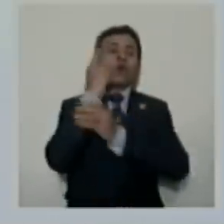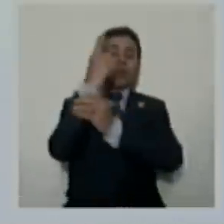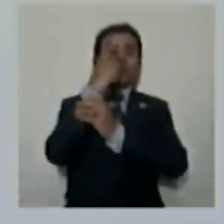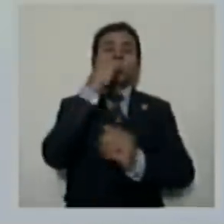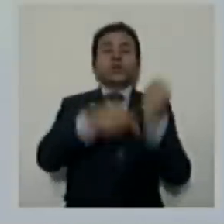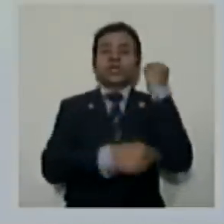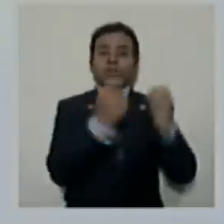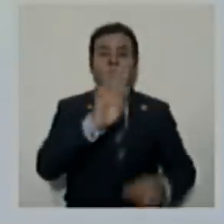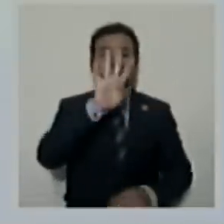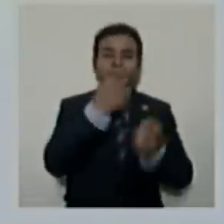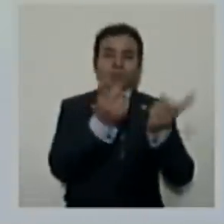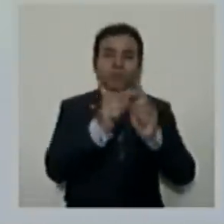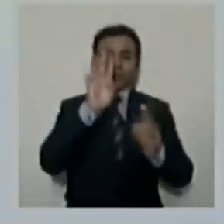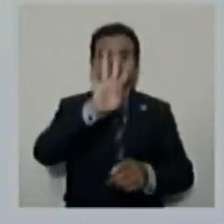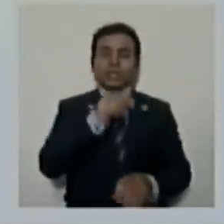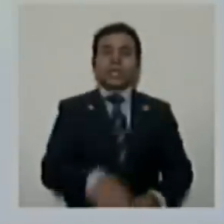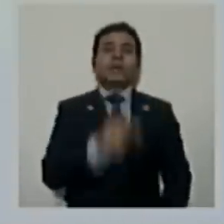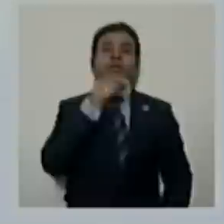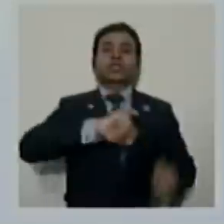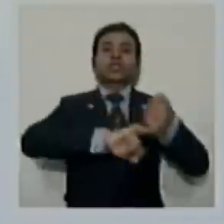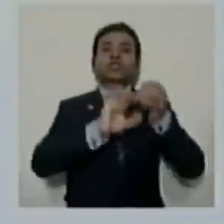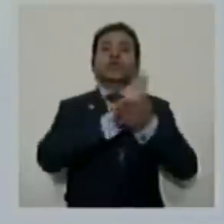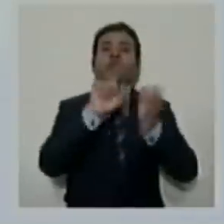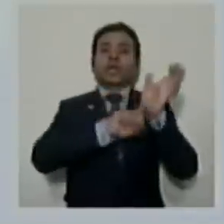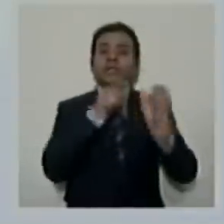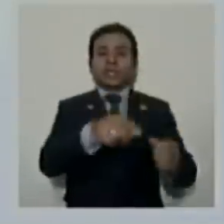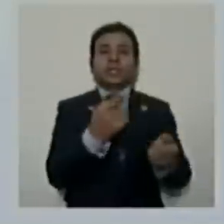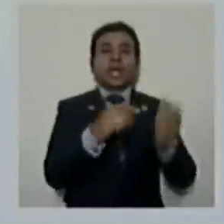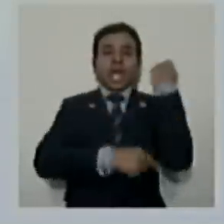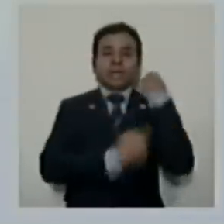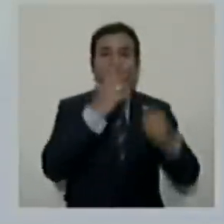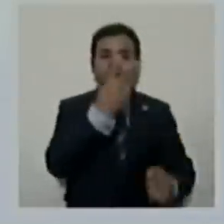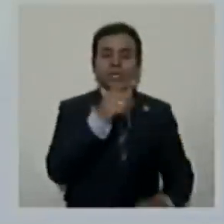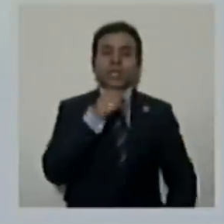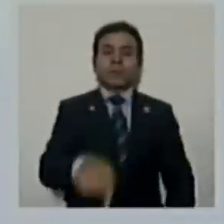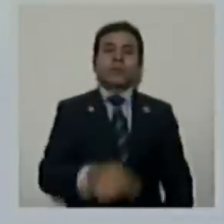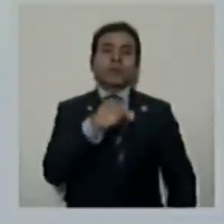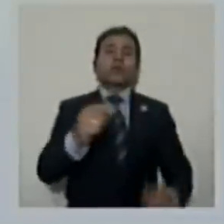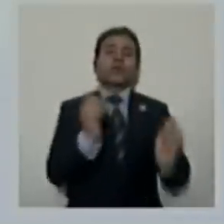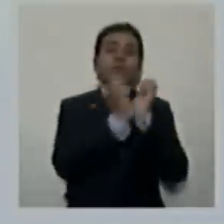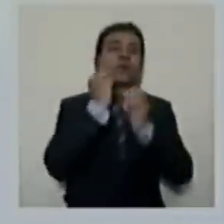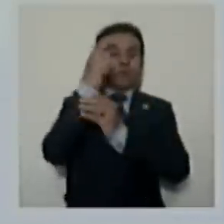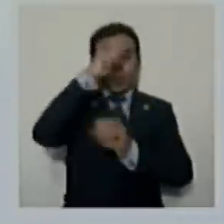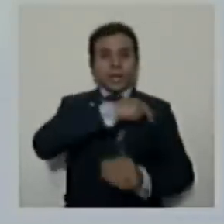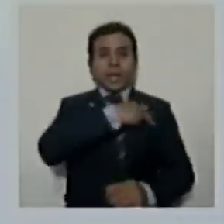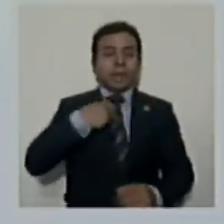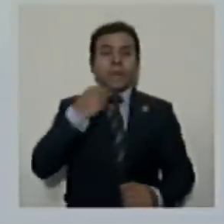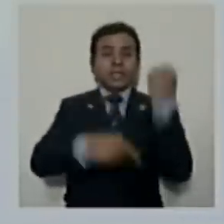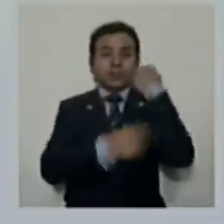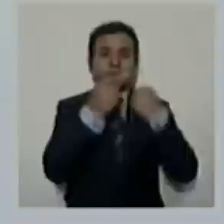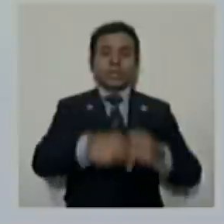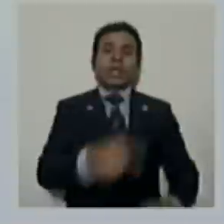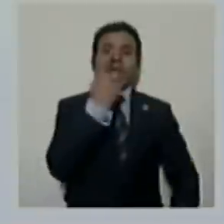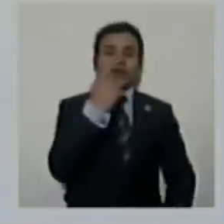ব্র্যাক বঙ্গবন্ধু শেখ মুজিব মেডিকেল বিশ্ববিদ্যালয়ে 4টি বুথ তৈরি করেছে, শহীদ সোহরাওয়ার্দী মেডিকেল কলেজে 3টি বুথ তৈরি করেছে,